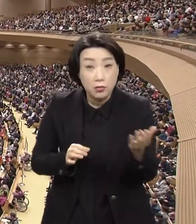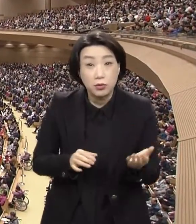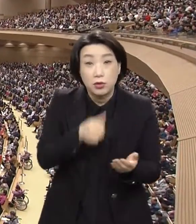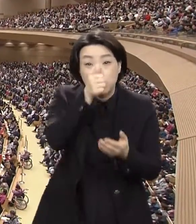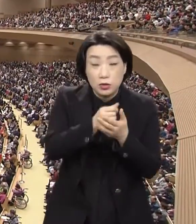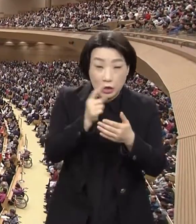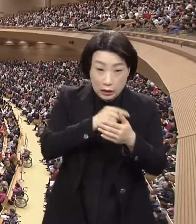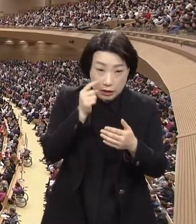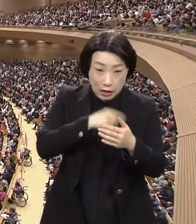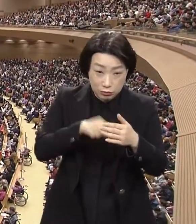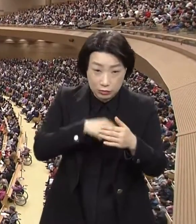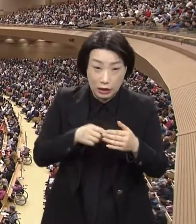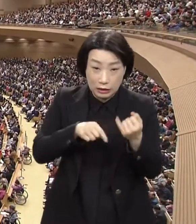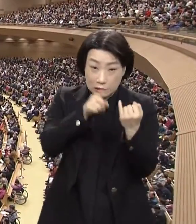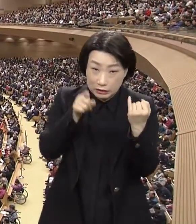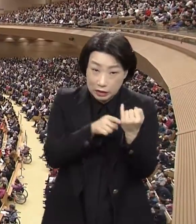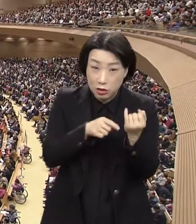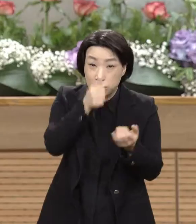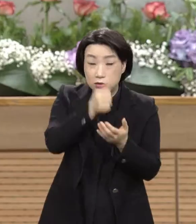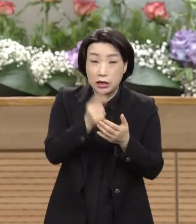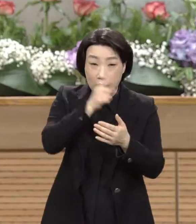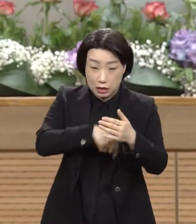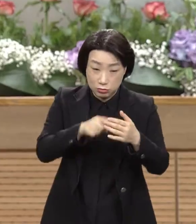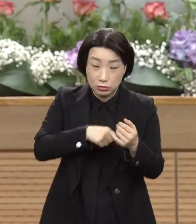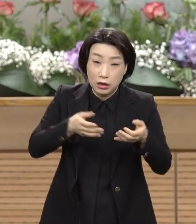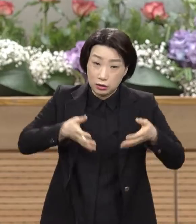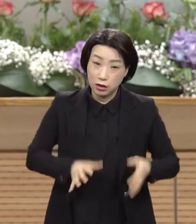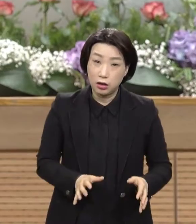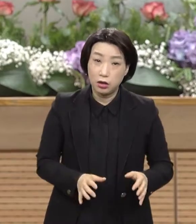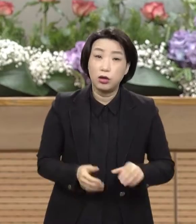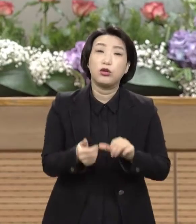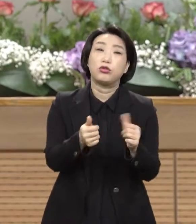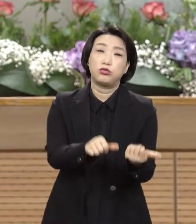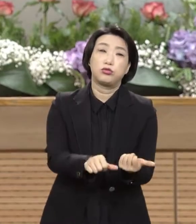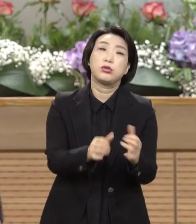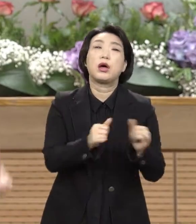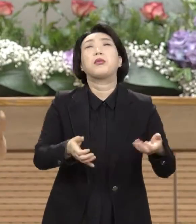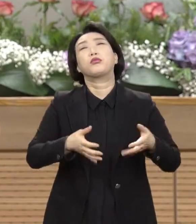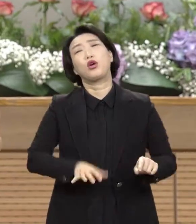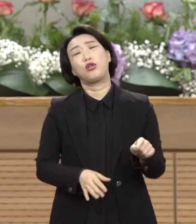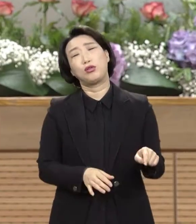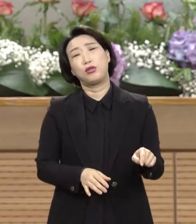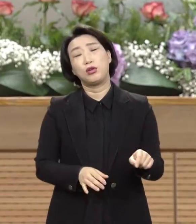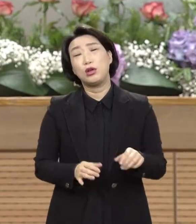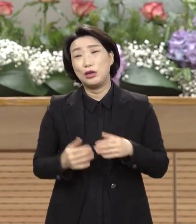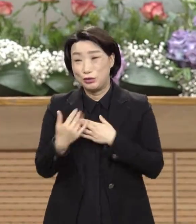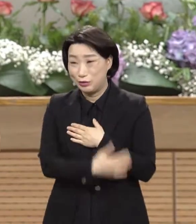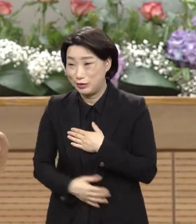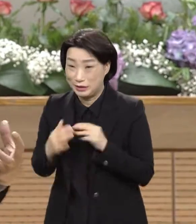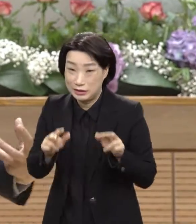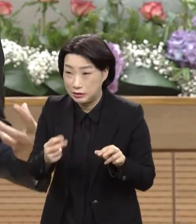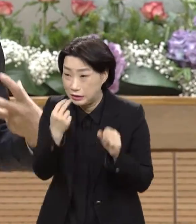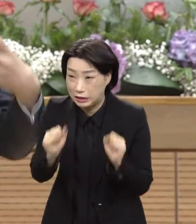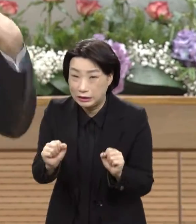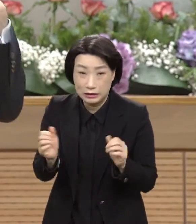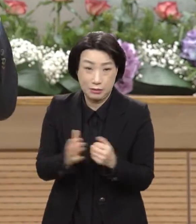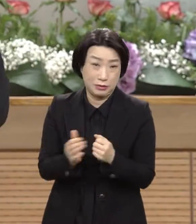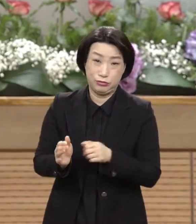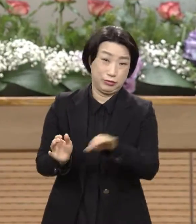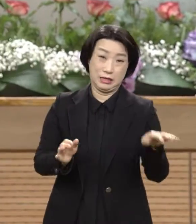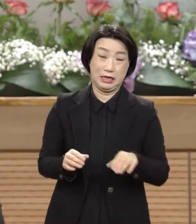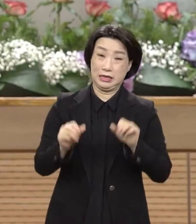죄악 중에 출생했다는 거요. 그럼 죽은 것이 나온 거요. 육신이 살았다고 산 게 아니요.